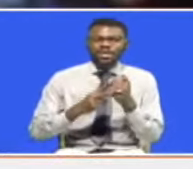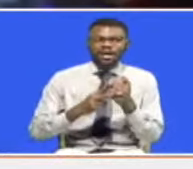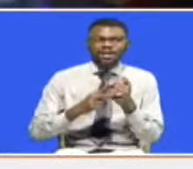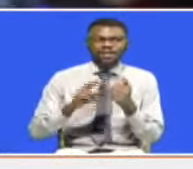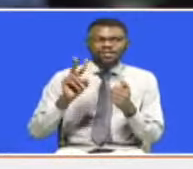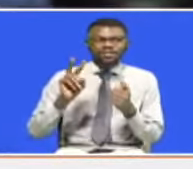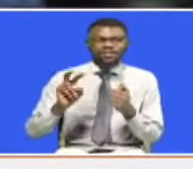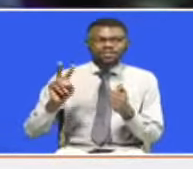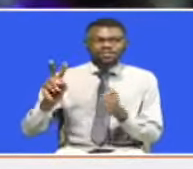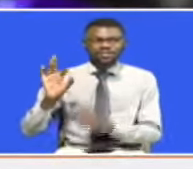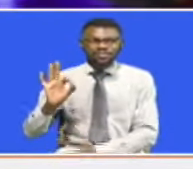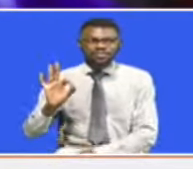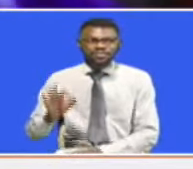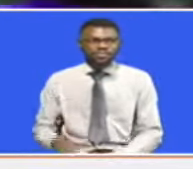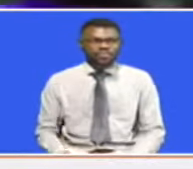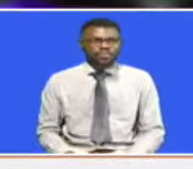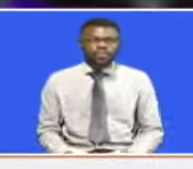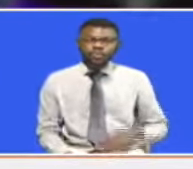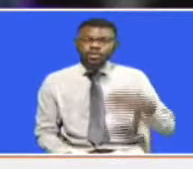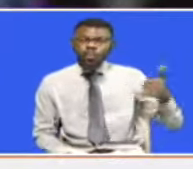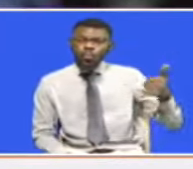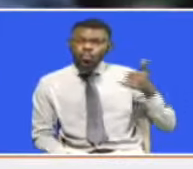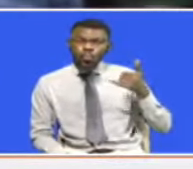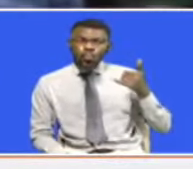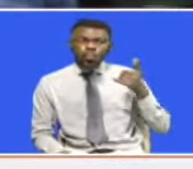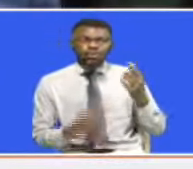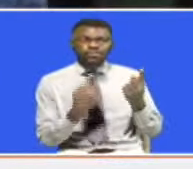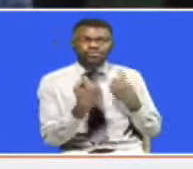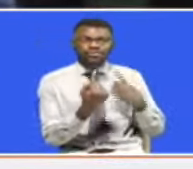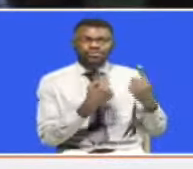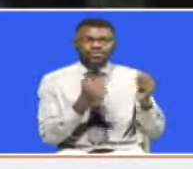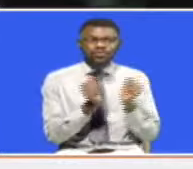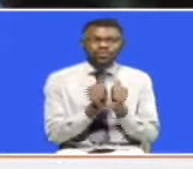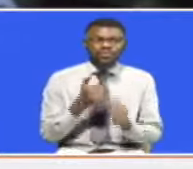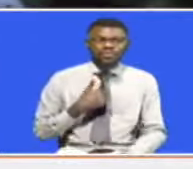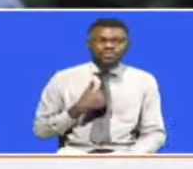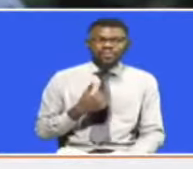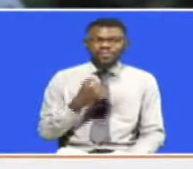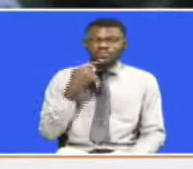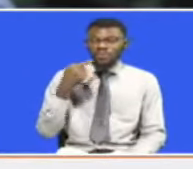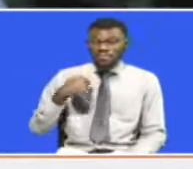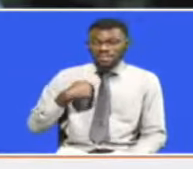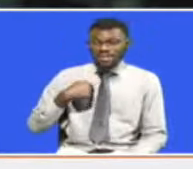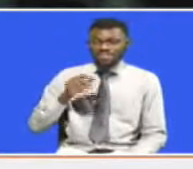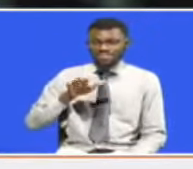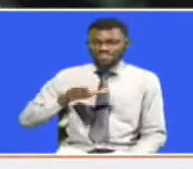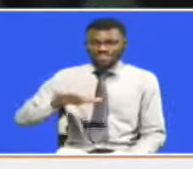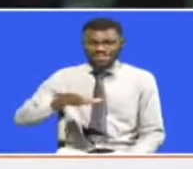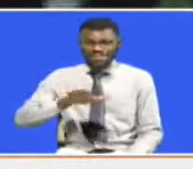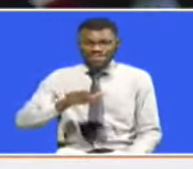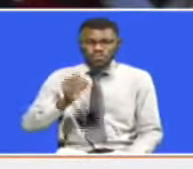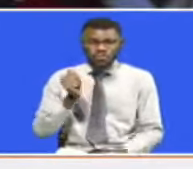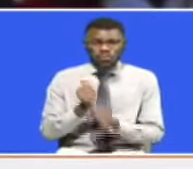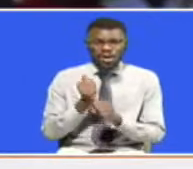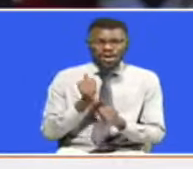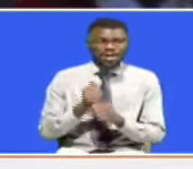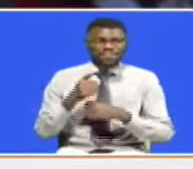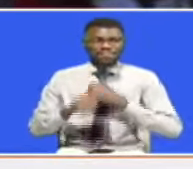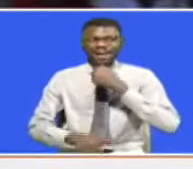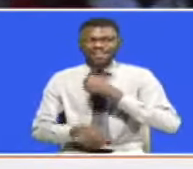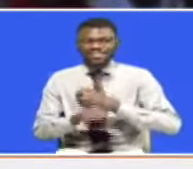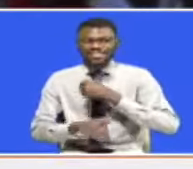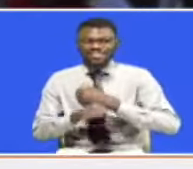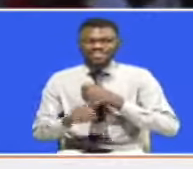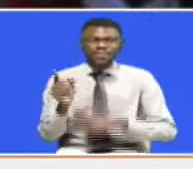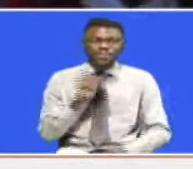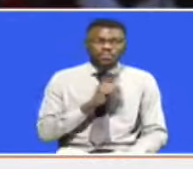He talked to me and he told me that place is extremely toxic. The young man has a good